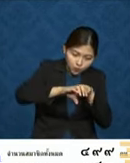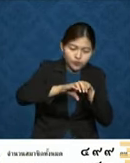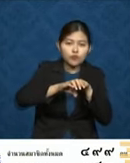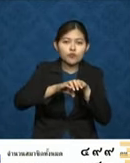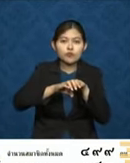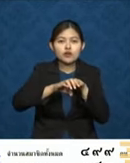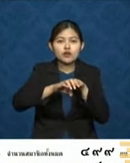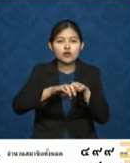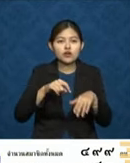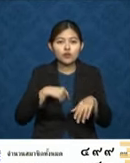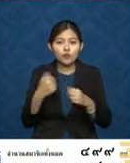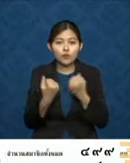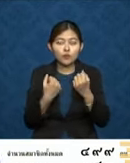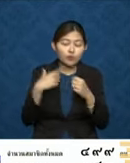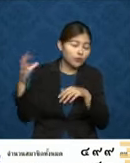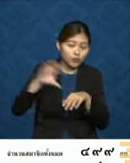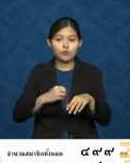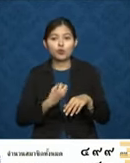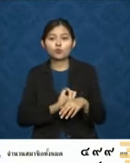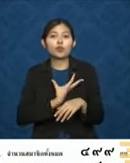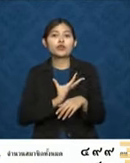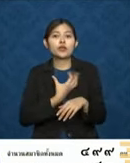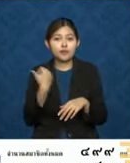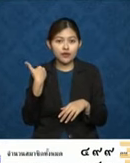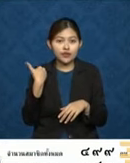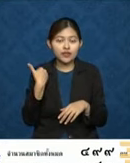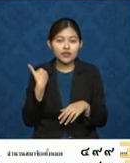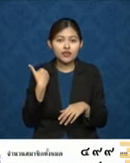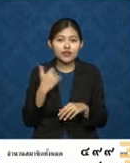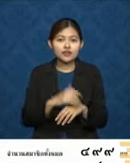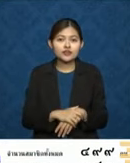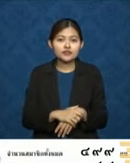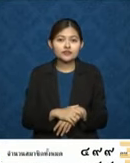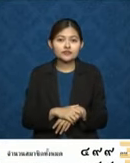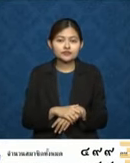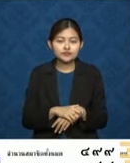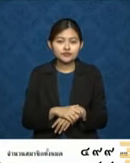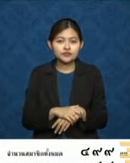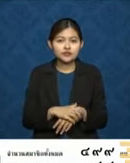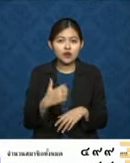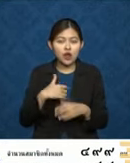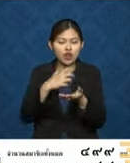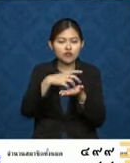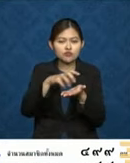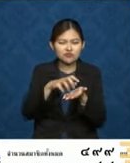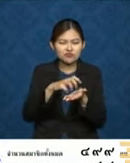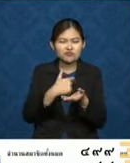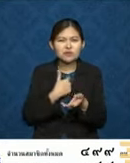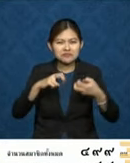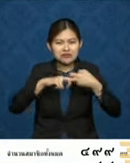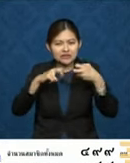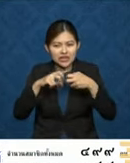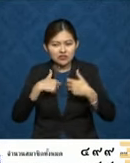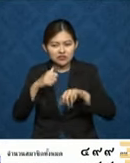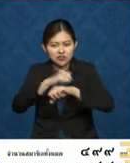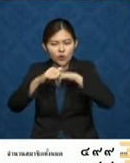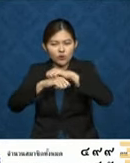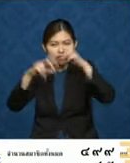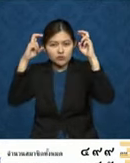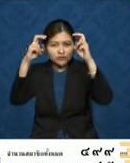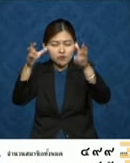ดังกล่าวรู้สึกตกใจกับเหตุการณ์ที่เกิดขึ้นที่ผ่านมาผมได้นำเรียนปัญหาต่างๆที่เกิดขึ้นระหว่างการก่อสร้างรถไฟฟ้า